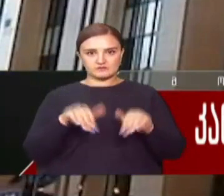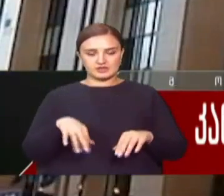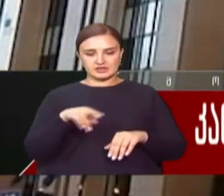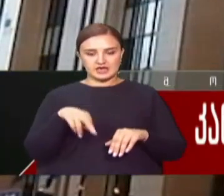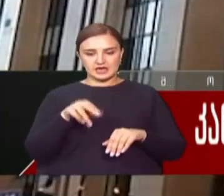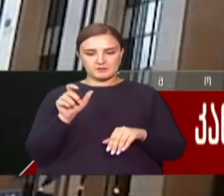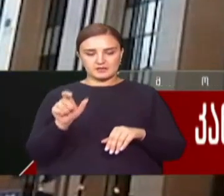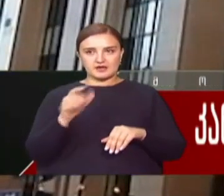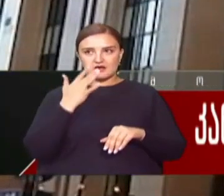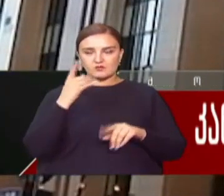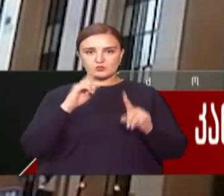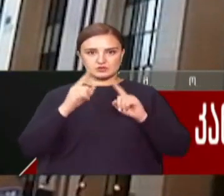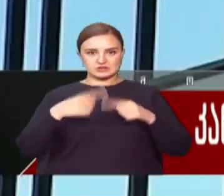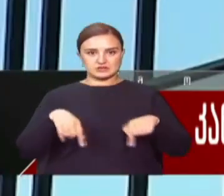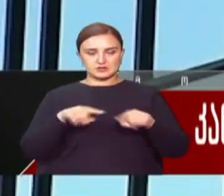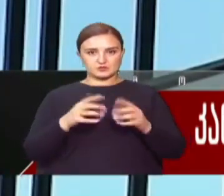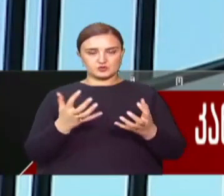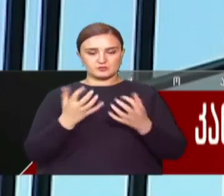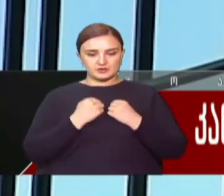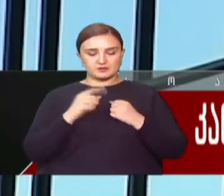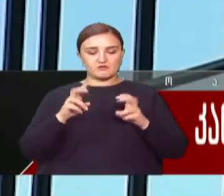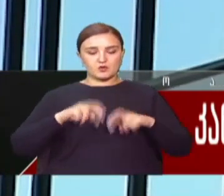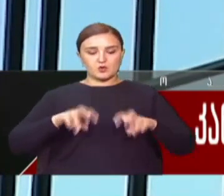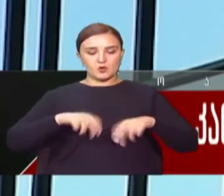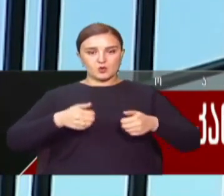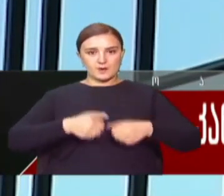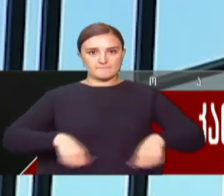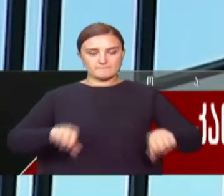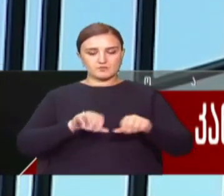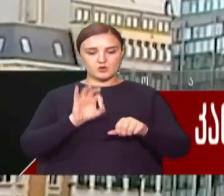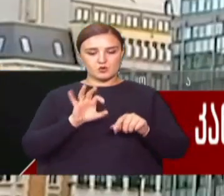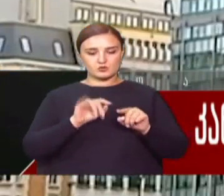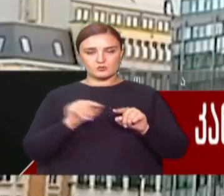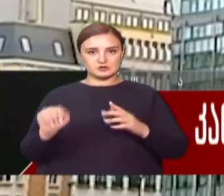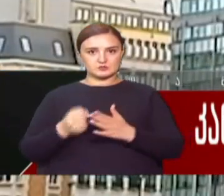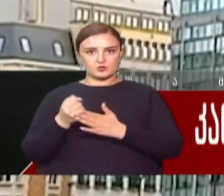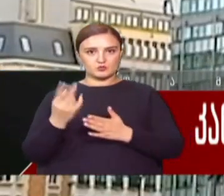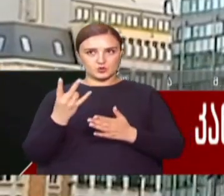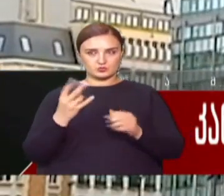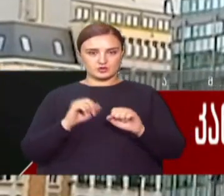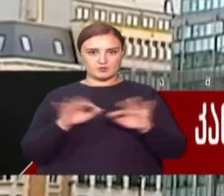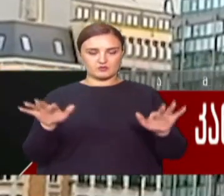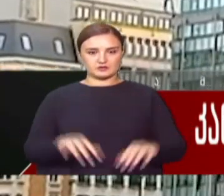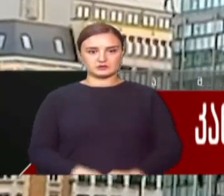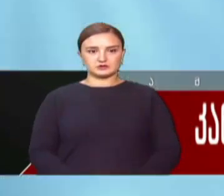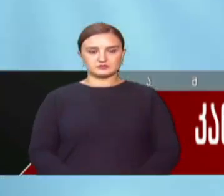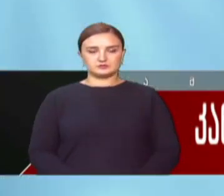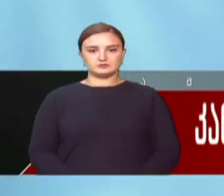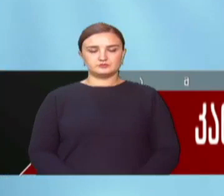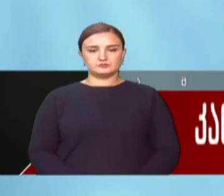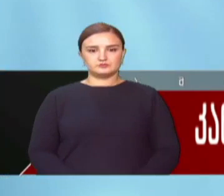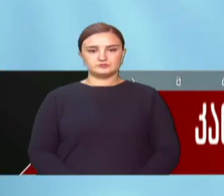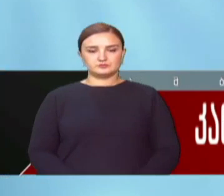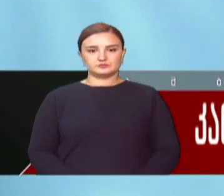dekembershi soret Evropuli sabcho miigebs. Tumtsa Eurokomisiis angarishshi manamde oktobris bolos unda gamokveqndes. Globaluri omis